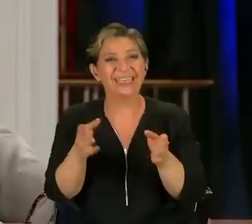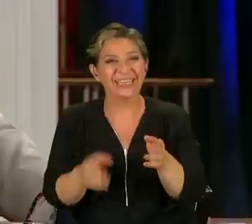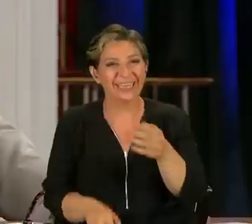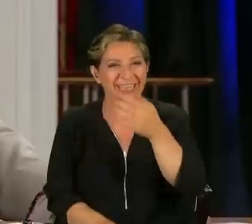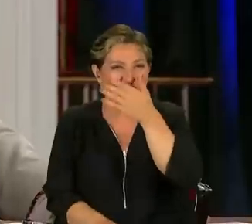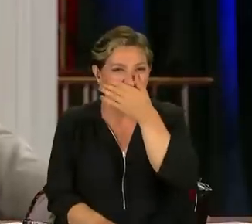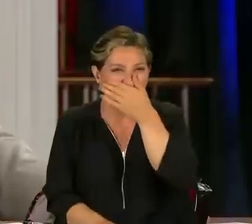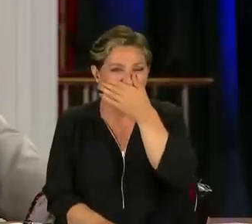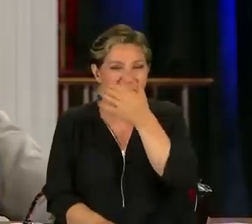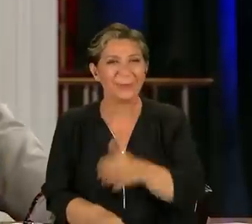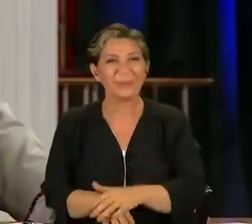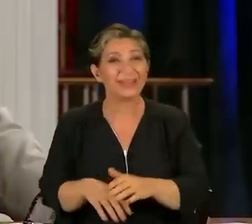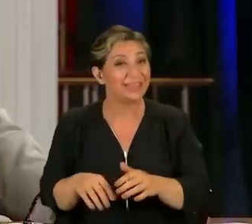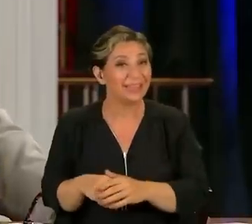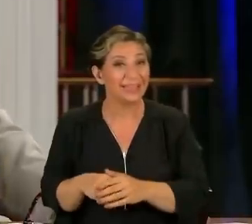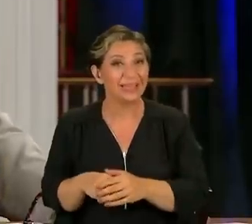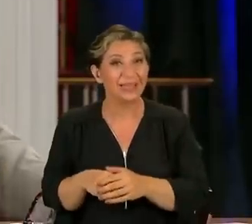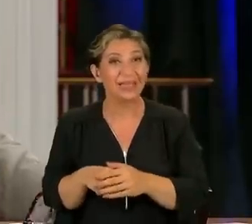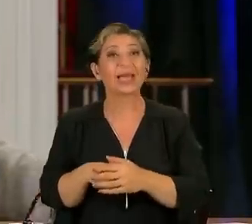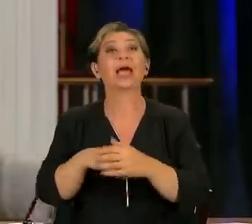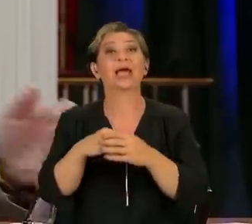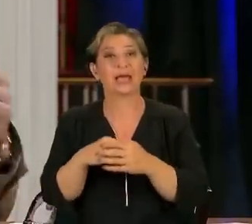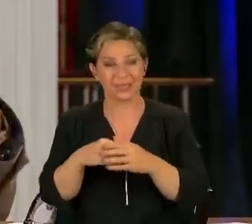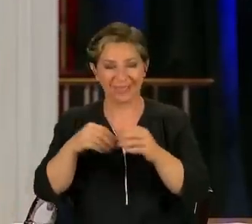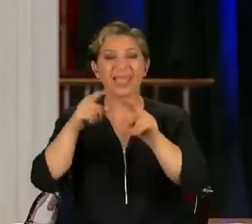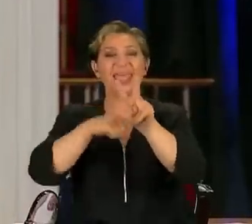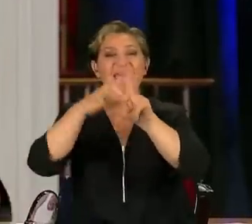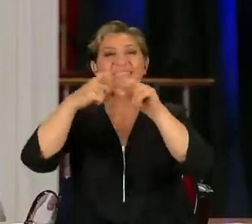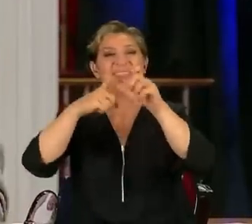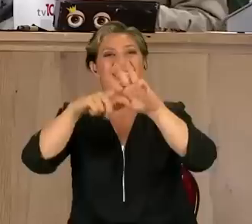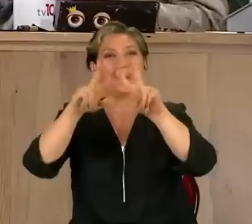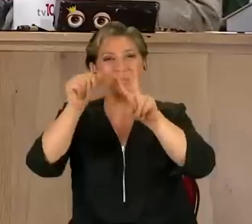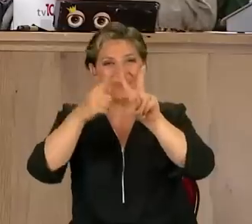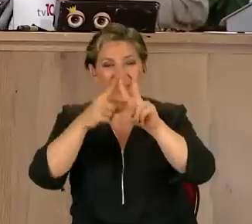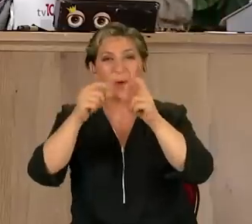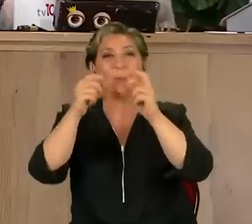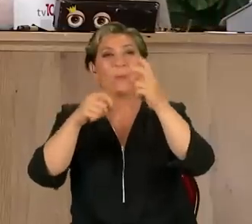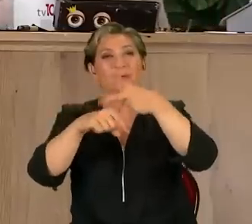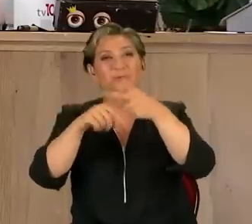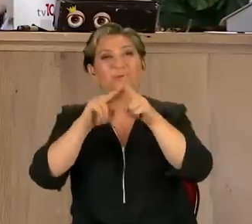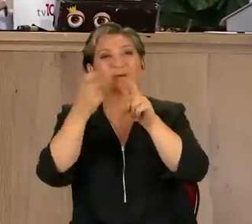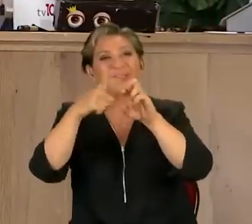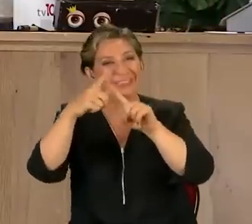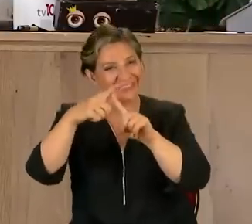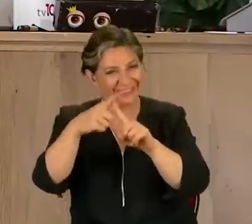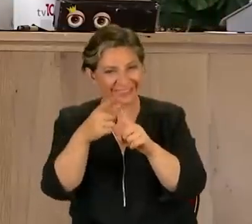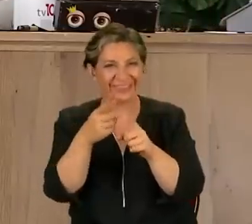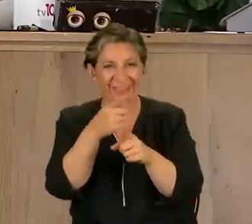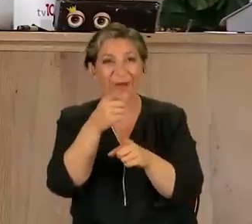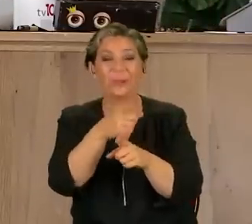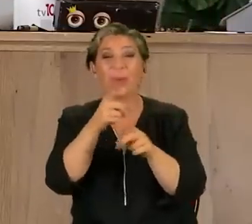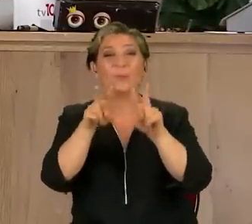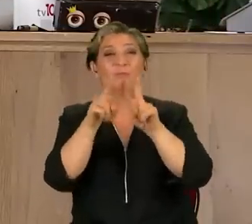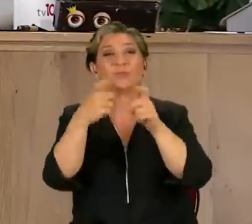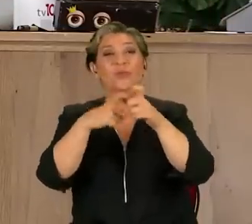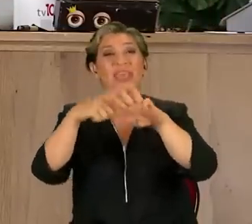soyadı. O da ona... Ne? Ha, Yasemin Bozkurt. Ay Allah, ucuz kurtardık. Evet. O da